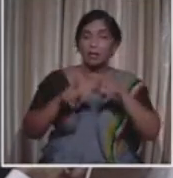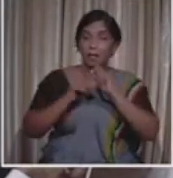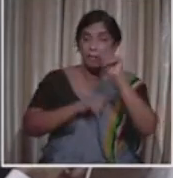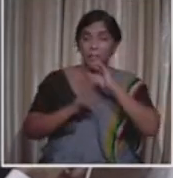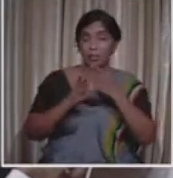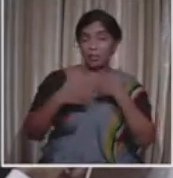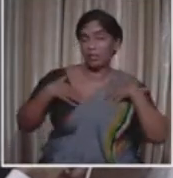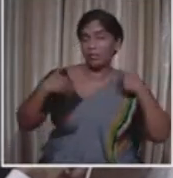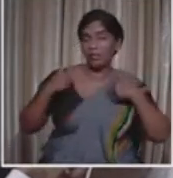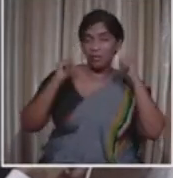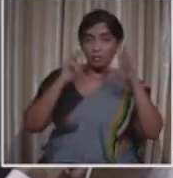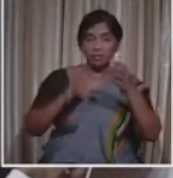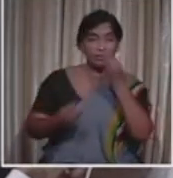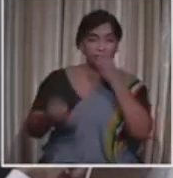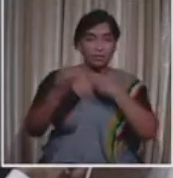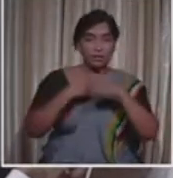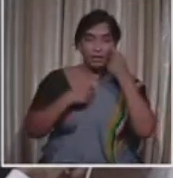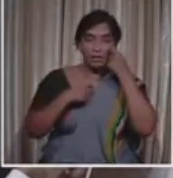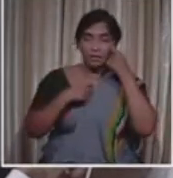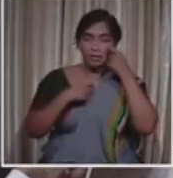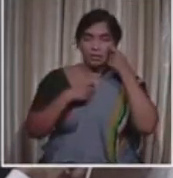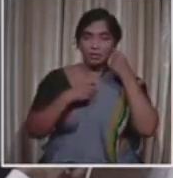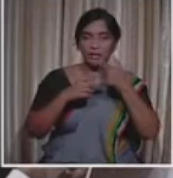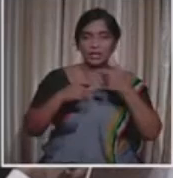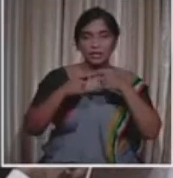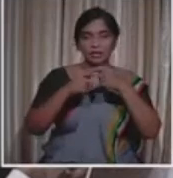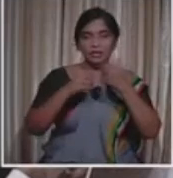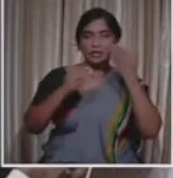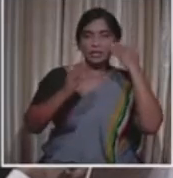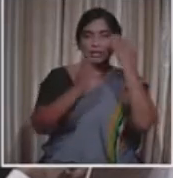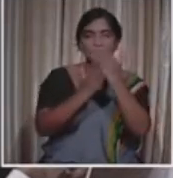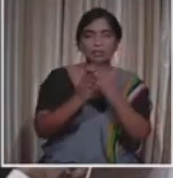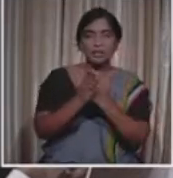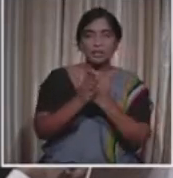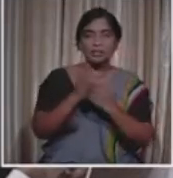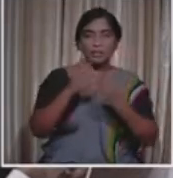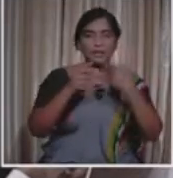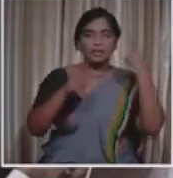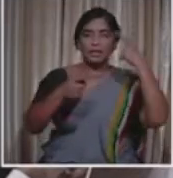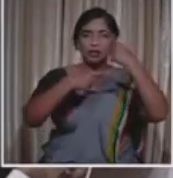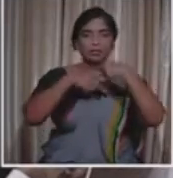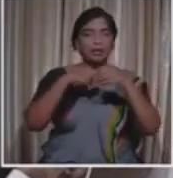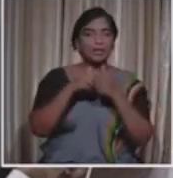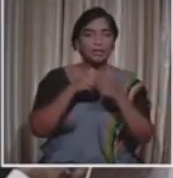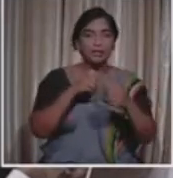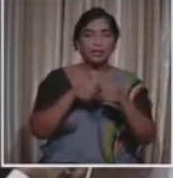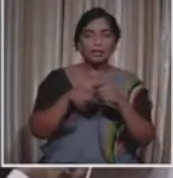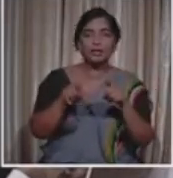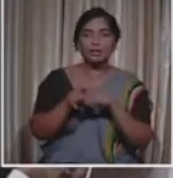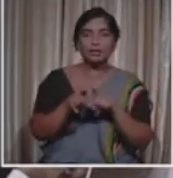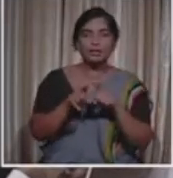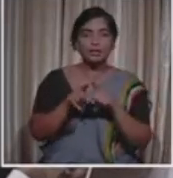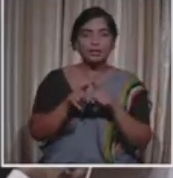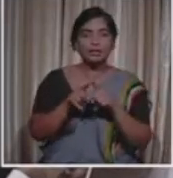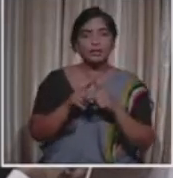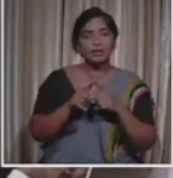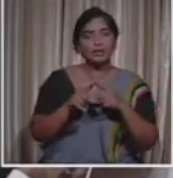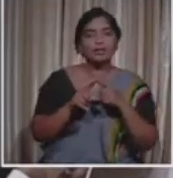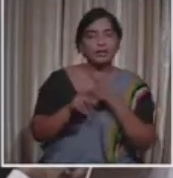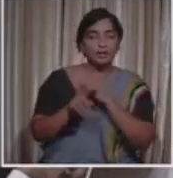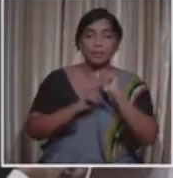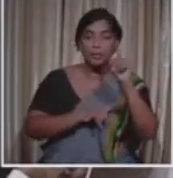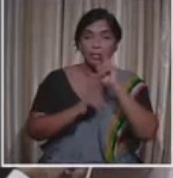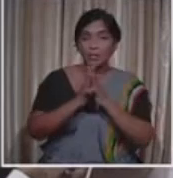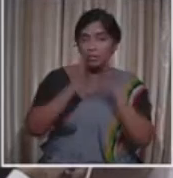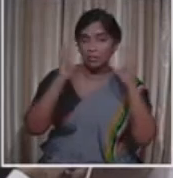සුඛ විවරණ සහිත ජීවත් වෙන පිරිසක් කියලා. එහෙම නැහැ. මේක හොඳ මිනිස්සු ඕන තරම් ඉන්නවා. පාර්ලිමේන්තු මන්ත්‍රීවරු නැතුණාට පස්සේ ගෙදර ගිහිල්ලා කන්න ඇඳින විදියක් නැති මන්ත්‍රීවරු